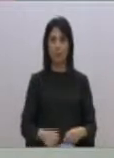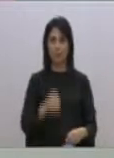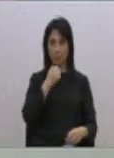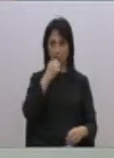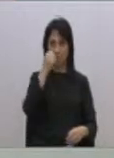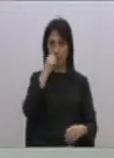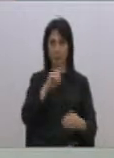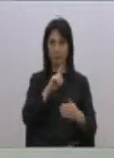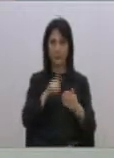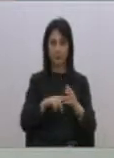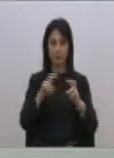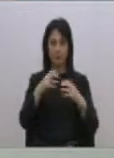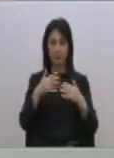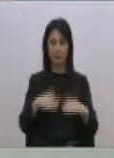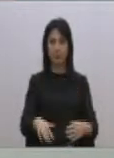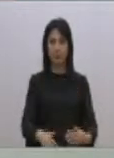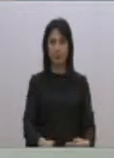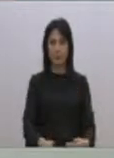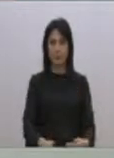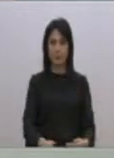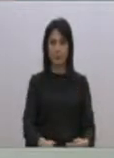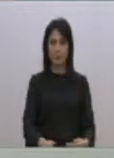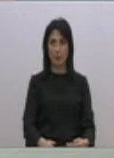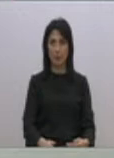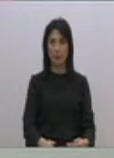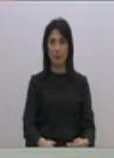მადლობთ, საკითხი განხილულია.